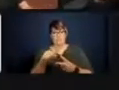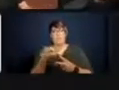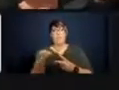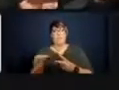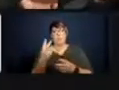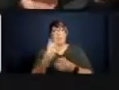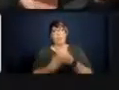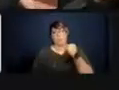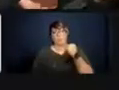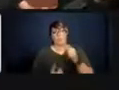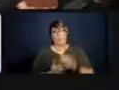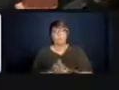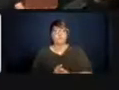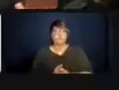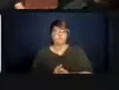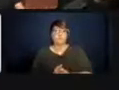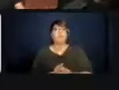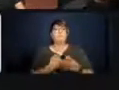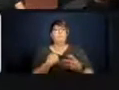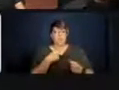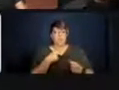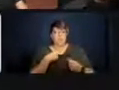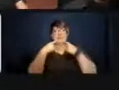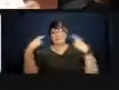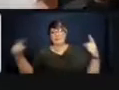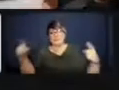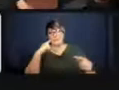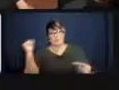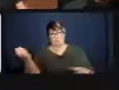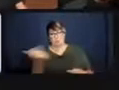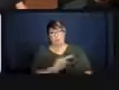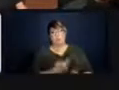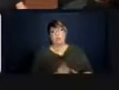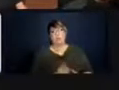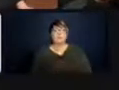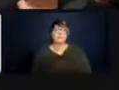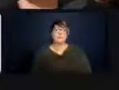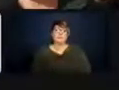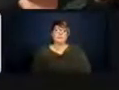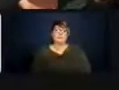yanayohusishwa na roboti waliweza kuwa na